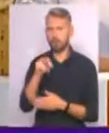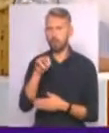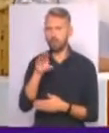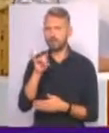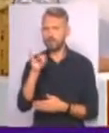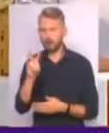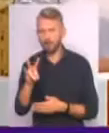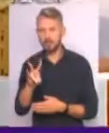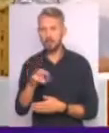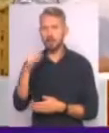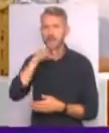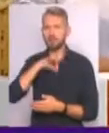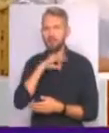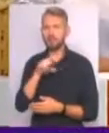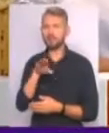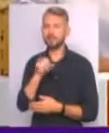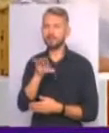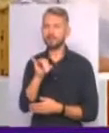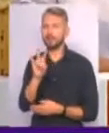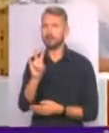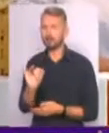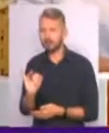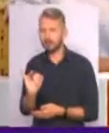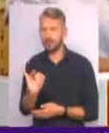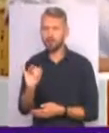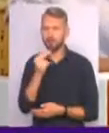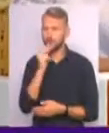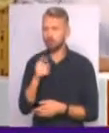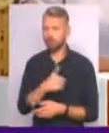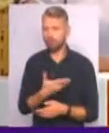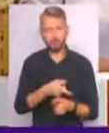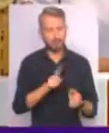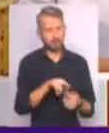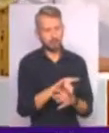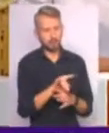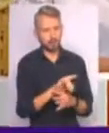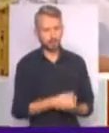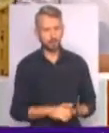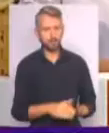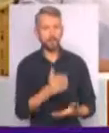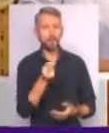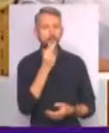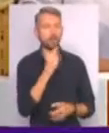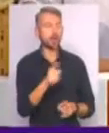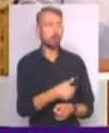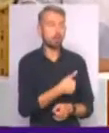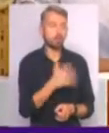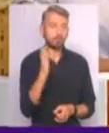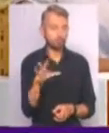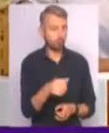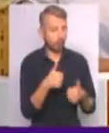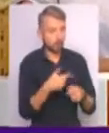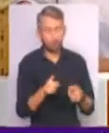холестерин, приймай статини і їж, що хочеш. Ваша думка. Це неправда. Їж, що хочеш, і буде все добре,